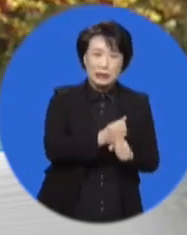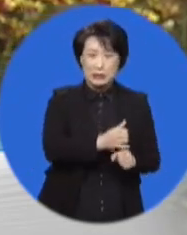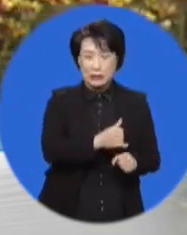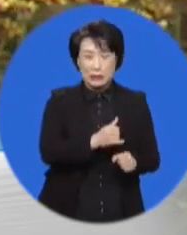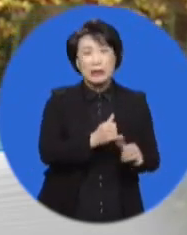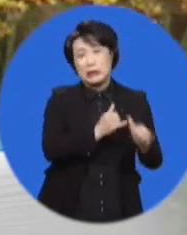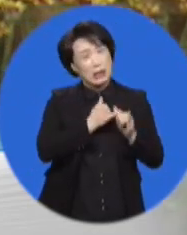된다는 사실을